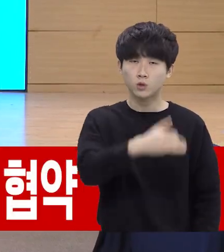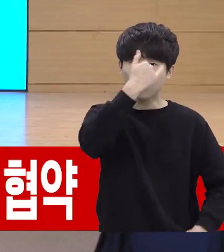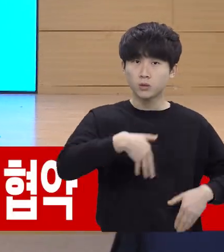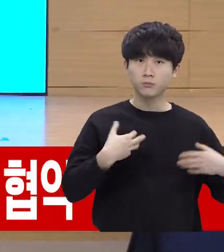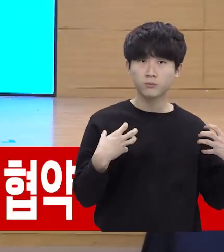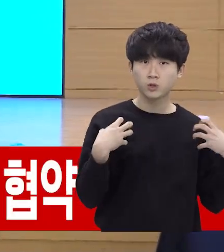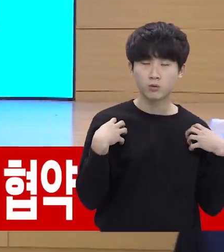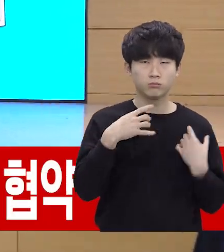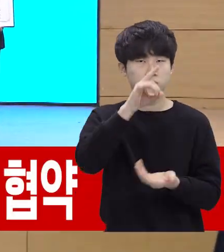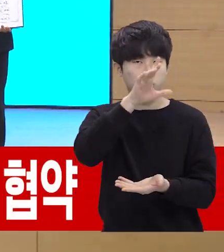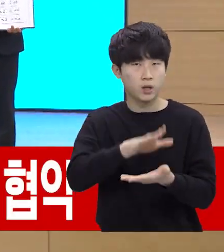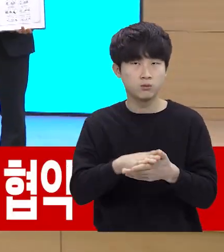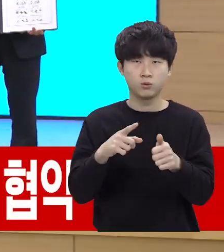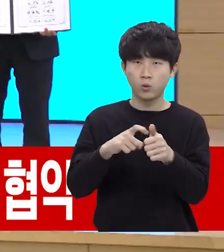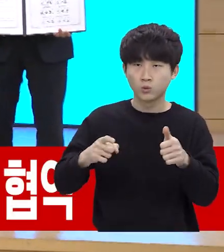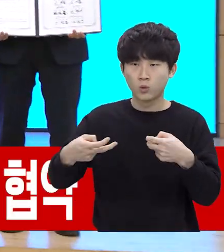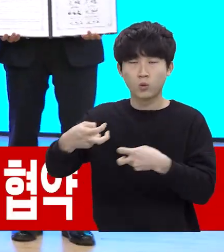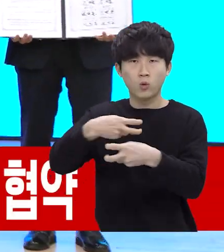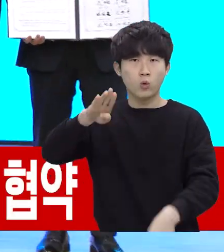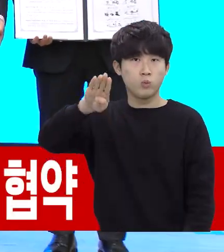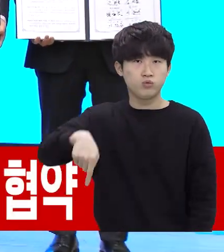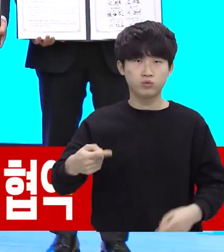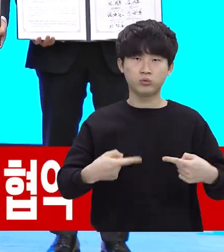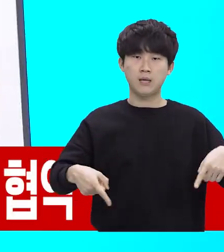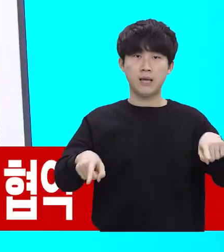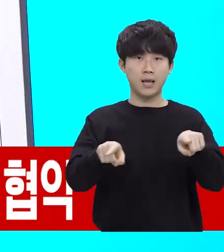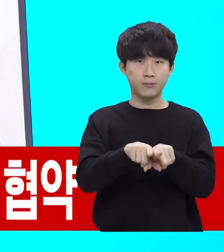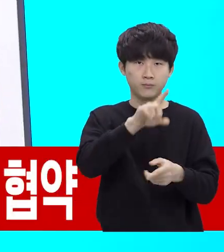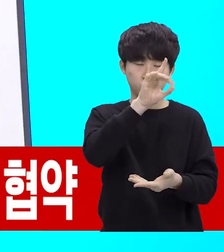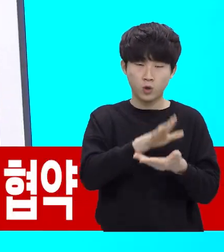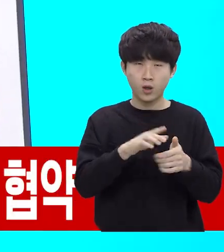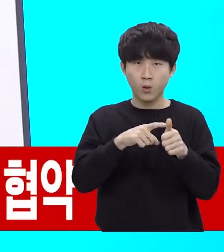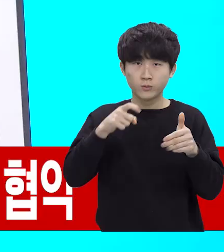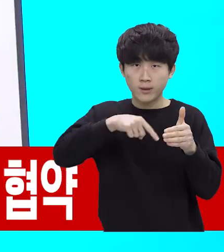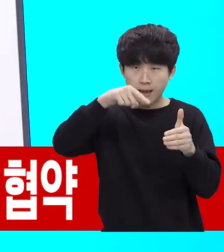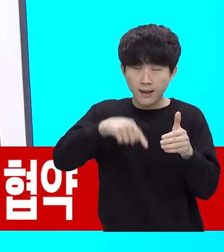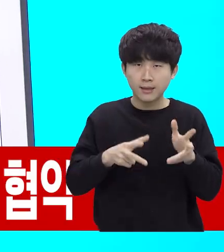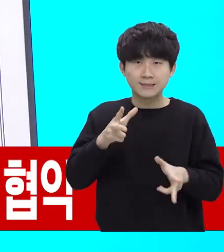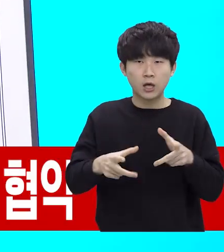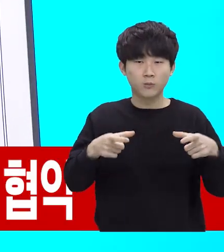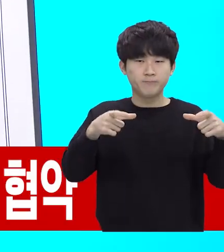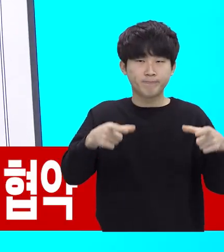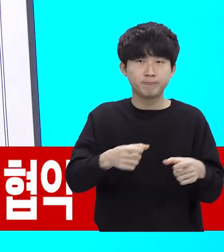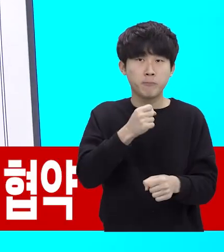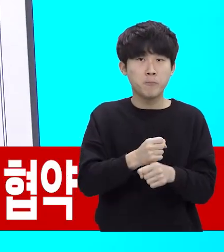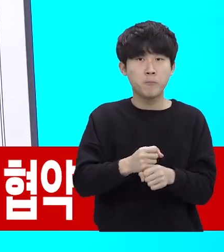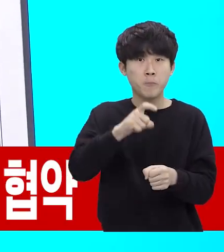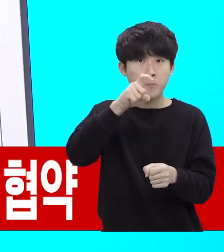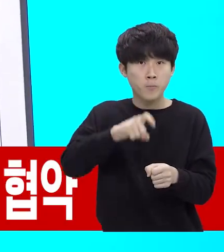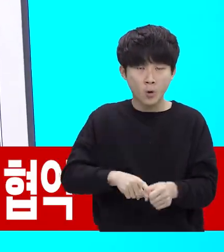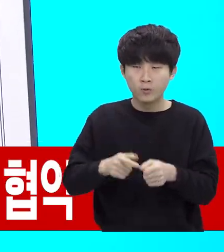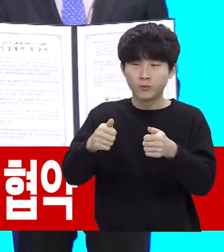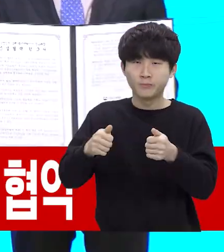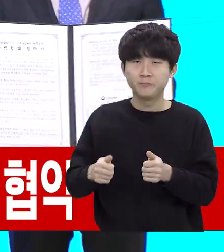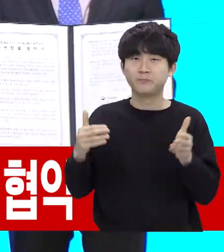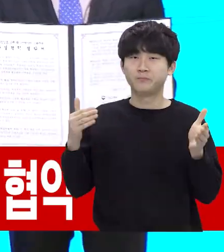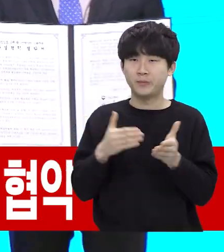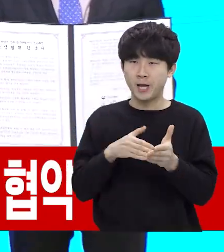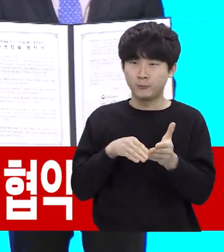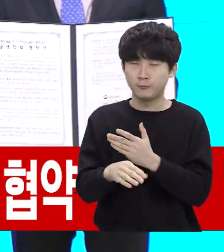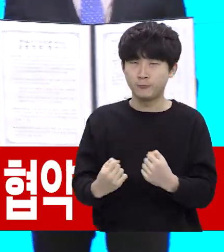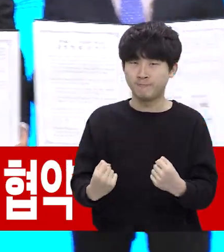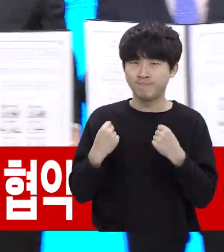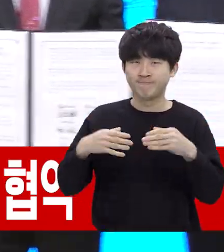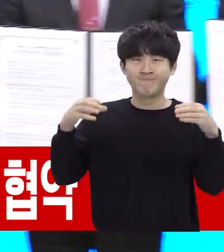충남도와 천안시, 홍성군이 국토교통부와 상생협약을 맺고 천안 홍성 국가산업단지의 성공적인 조성을 위해